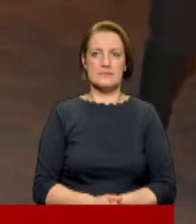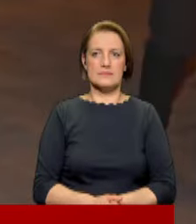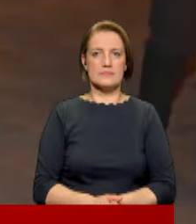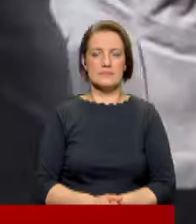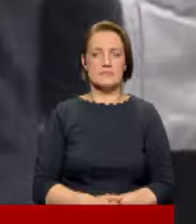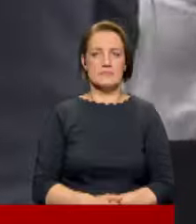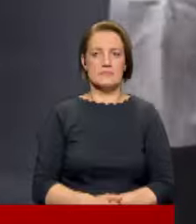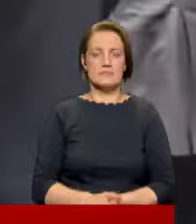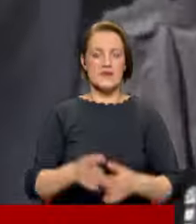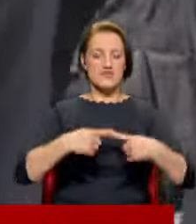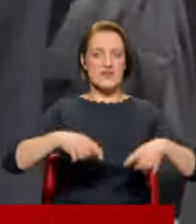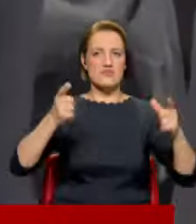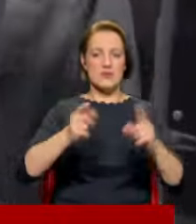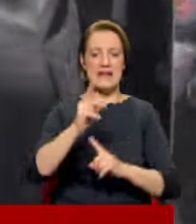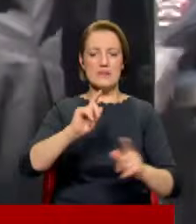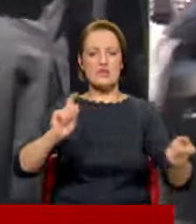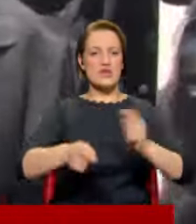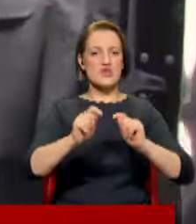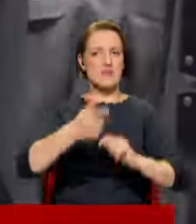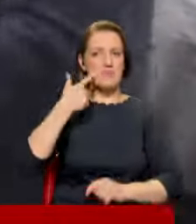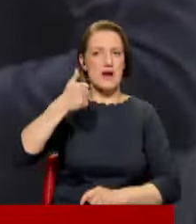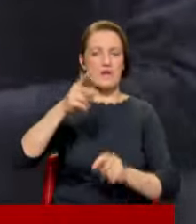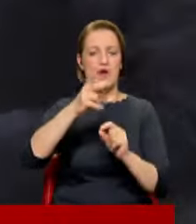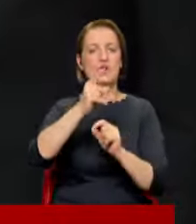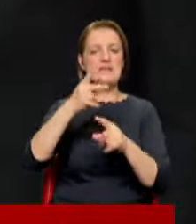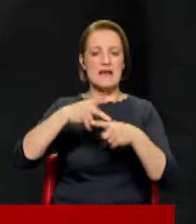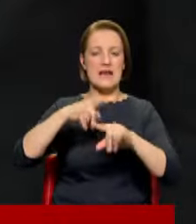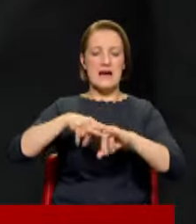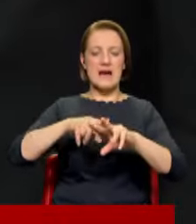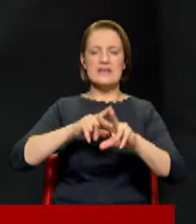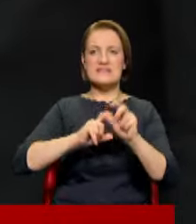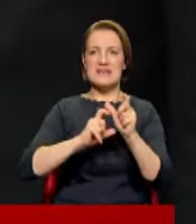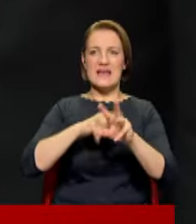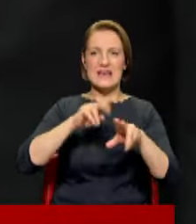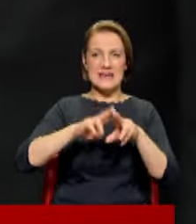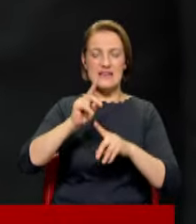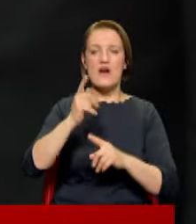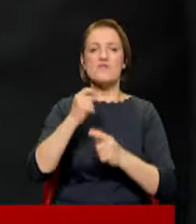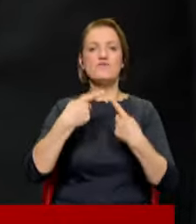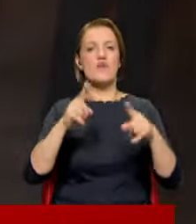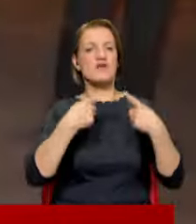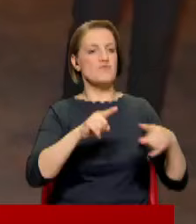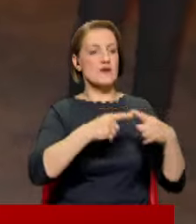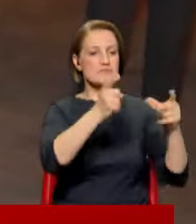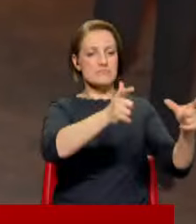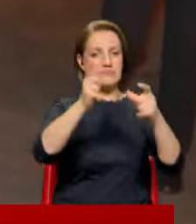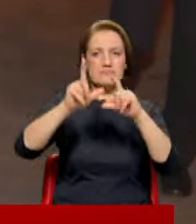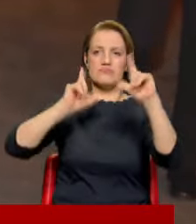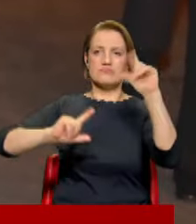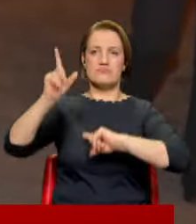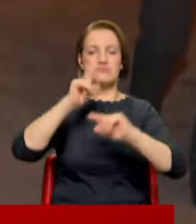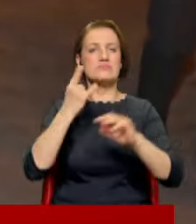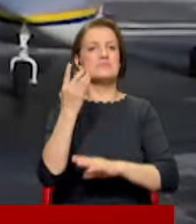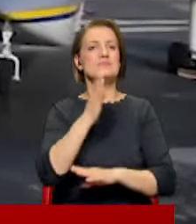yapıyor çevre şehircilik ve iklim değişikliği Bakanı Mehmet özhaseki'nin farklı illerde aprona çekilen fotoğrafları seyahatlerinde